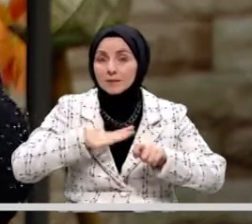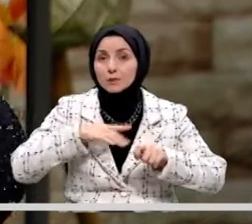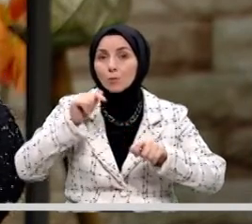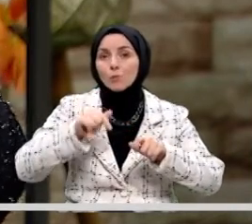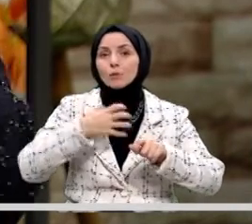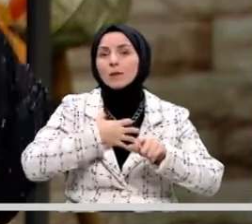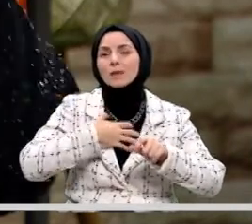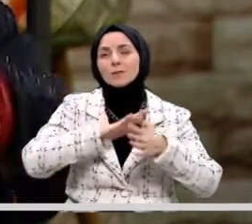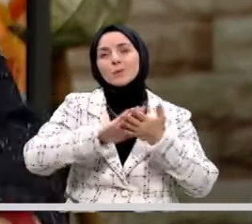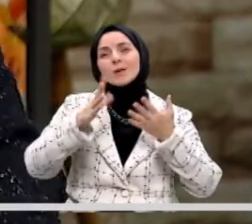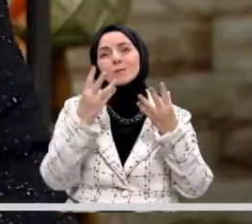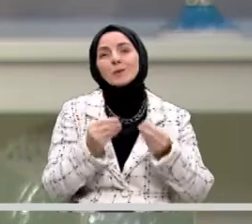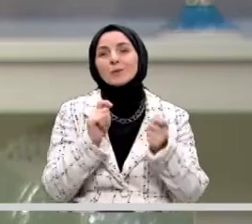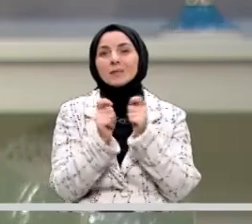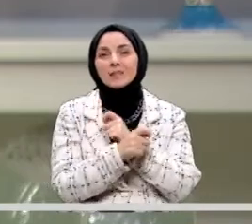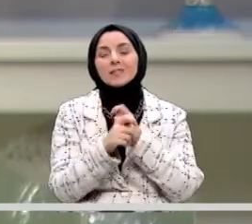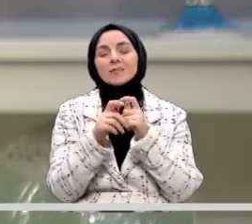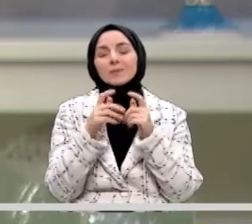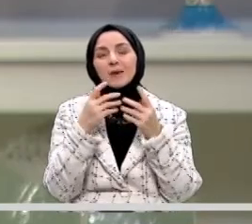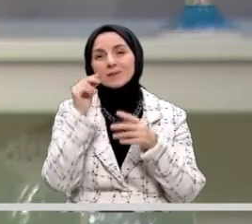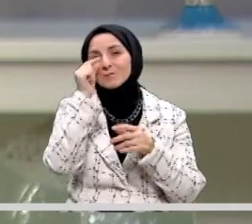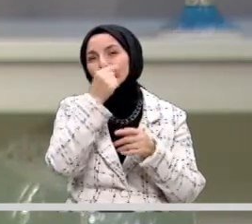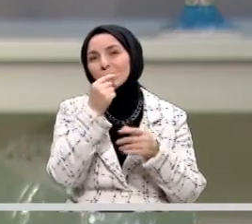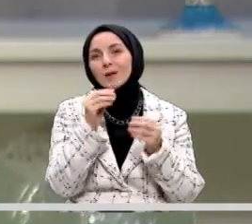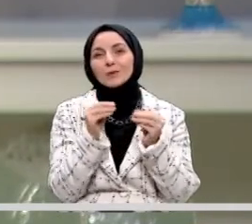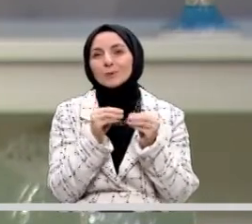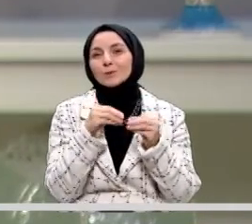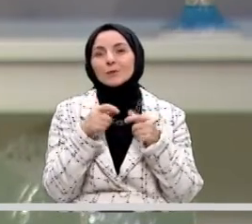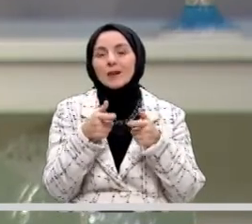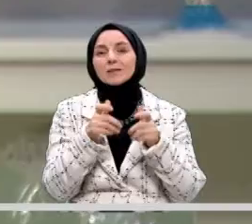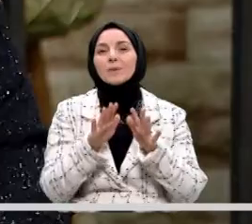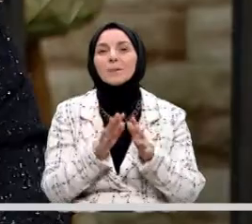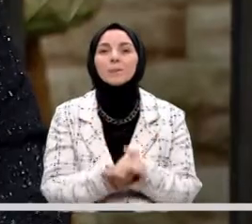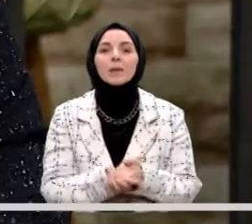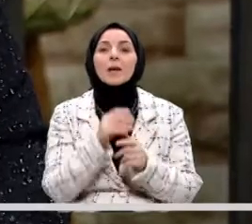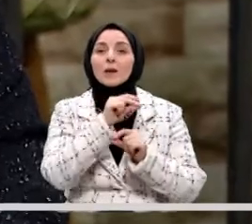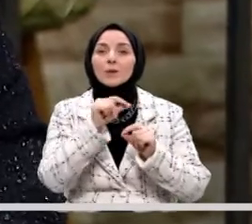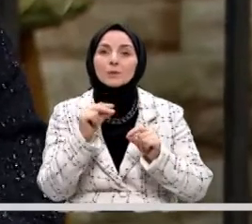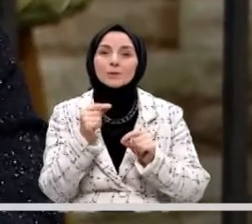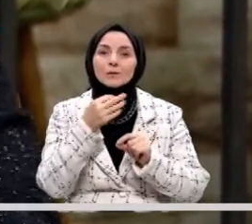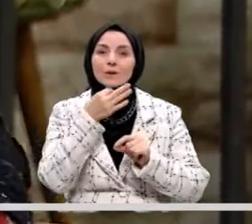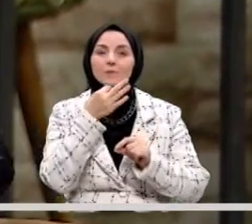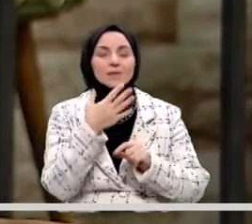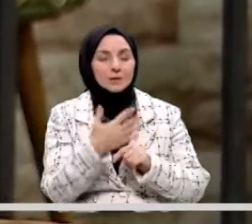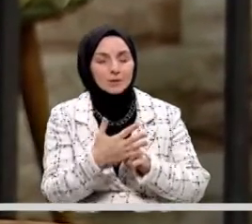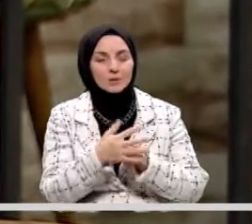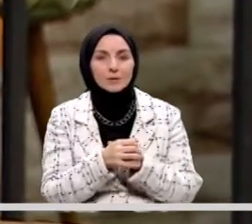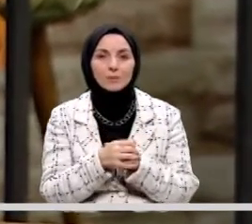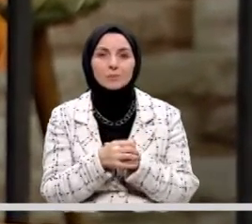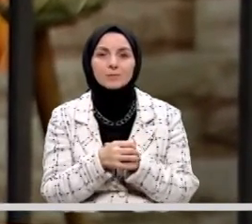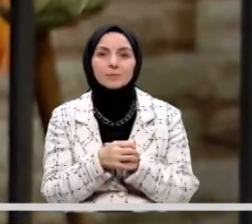suçlamayacağım suçlamayacak Peki Özgür Hocam çok teşekkür ederim İnşallah yeni yayınlarda tekrar böyle bir araya gelelim soruları size daha fazla